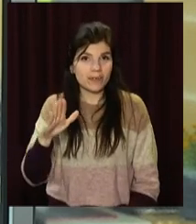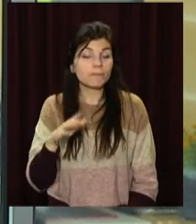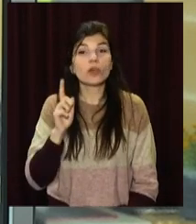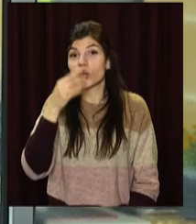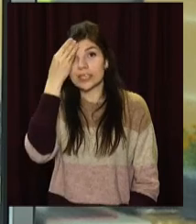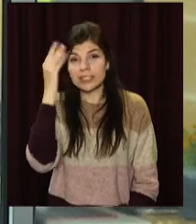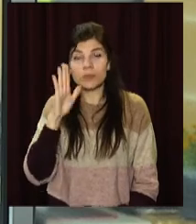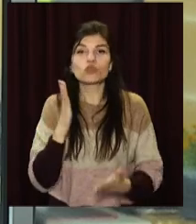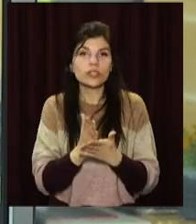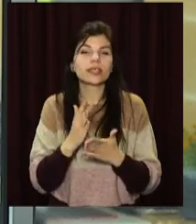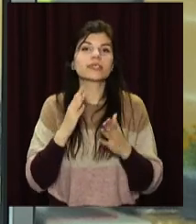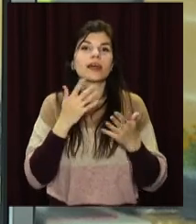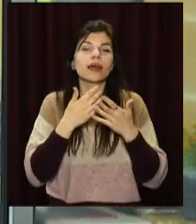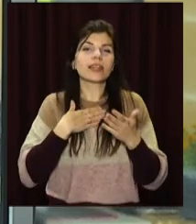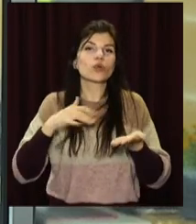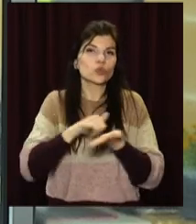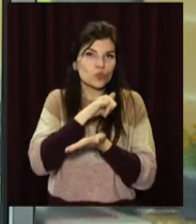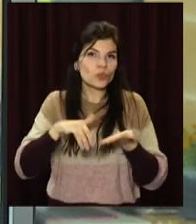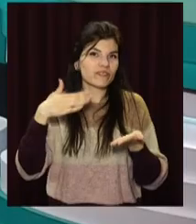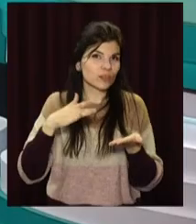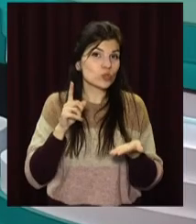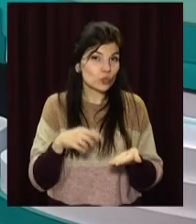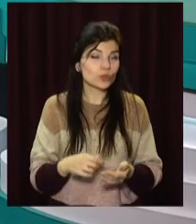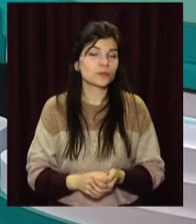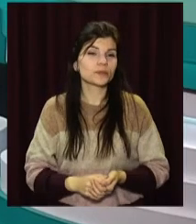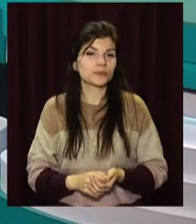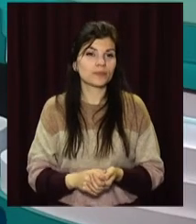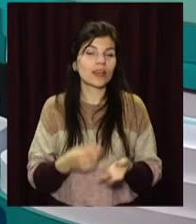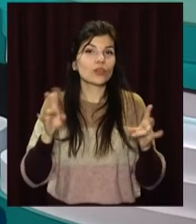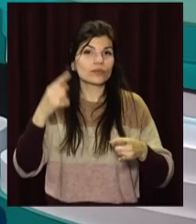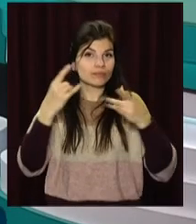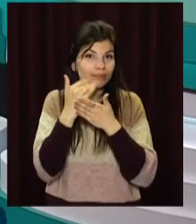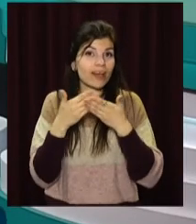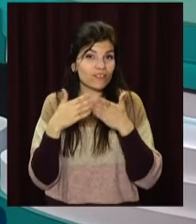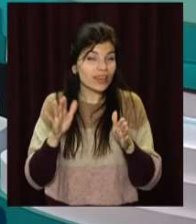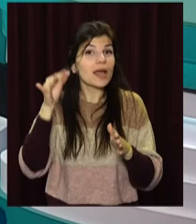про сюжети в соціальних мережах та на нашому YouTube-каналі. Залишайтеся з